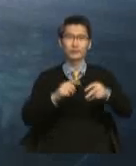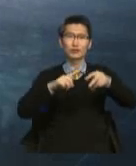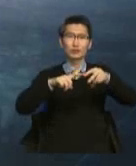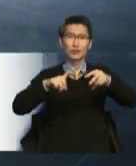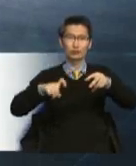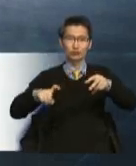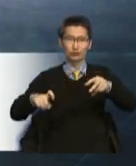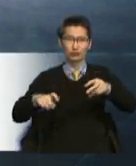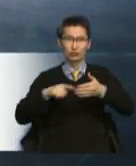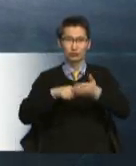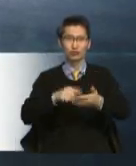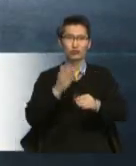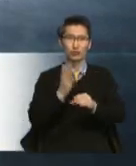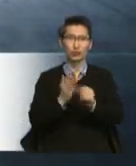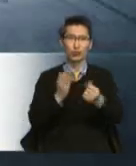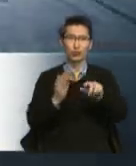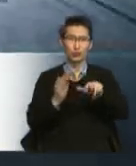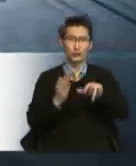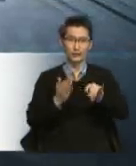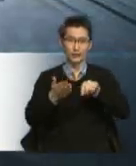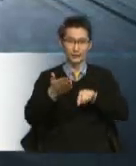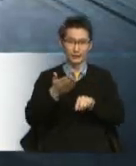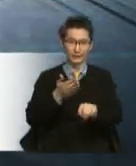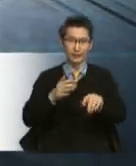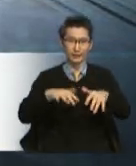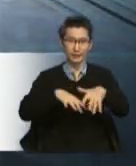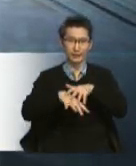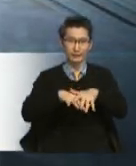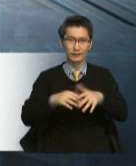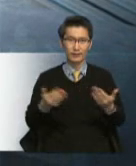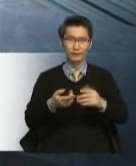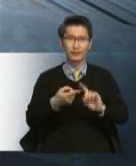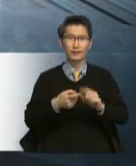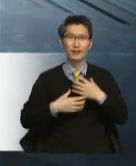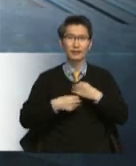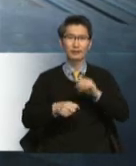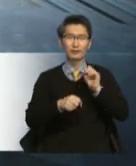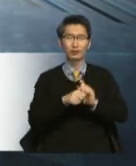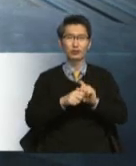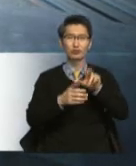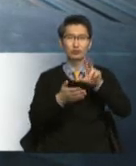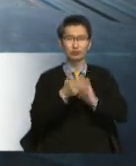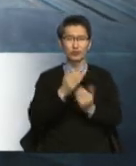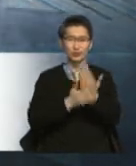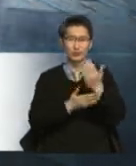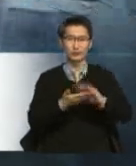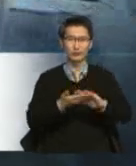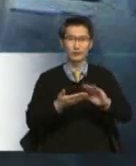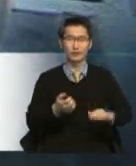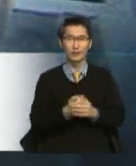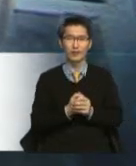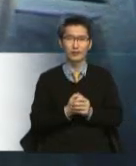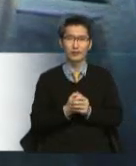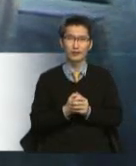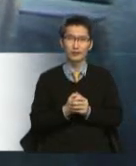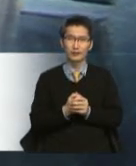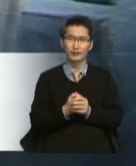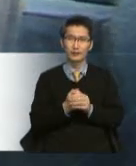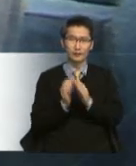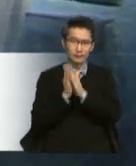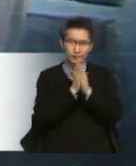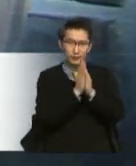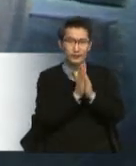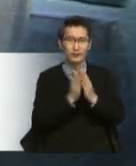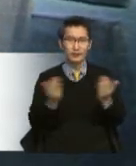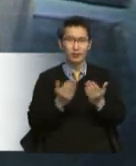서대문구가 추진하고 있는 홍제 지하 보행 네트워크 사업에 대해 안전성 문제가 제기됐습니다. 일각에선 사업